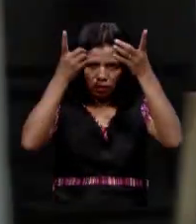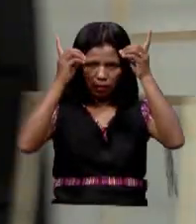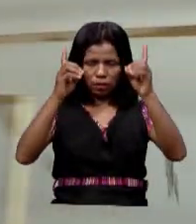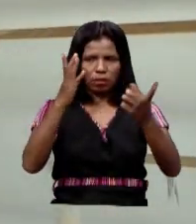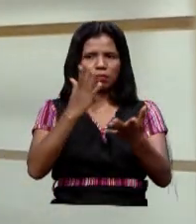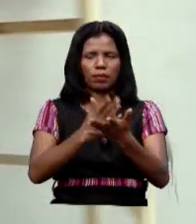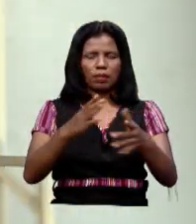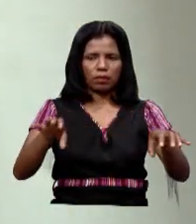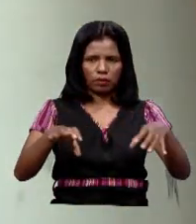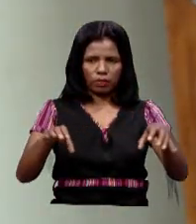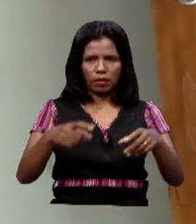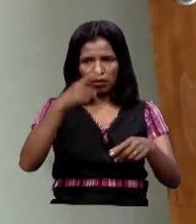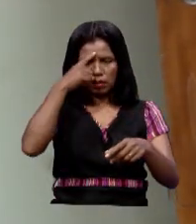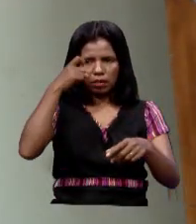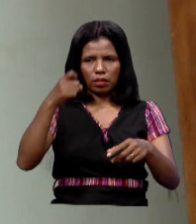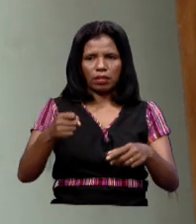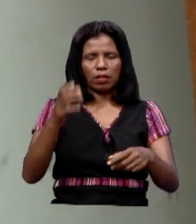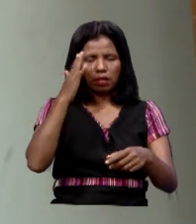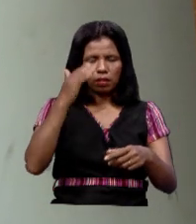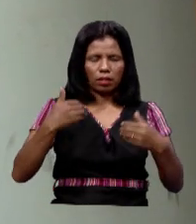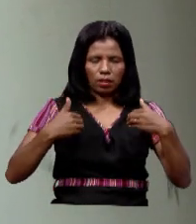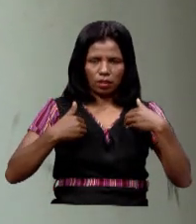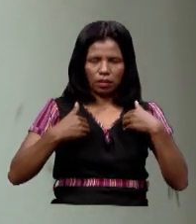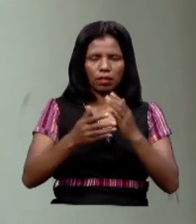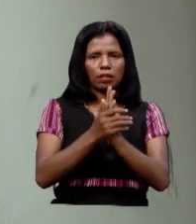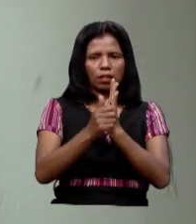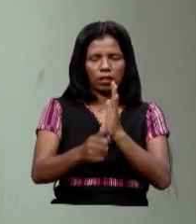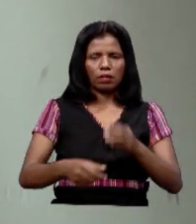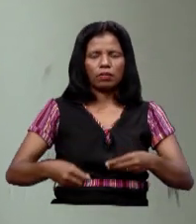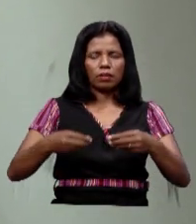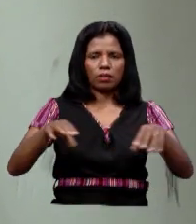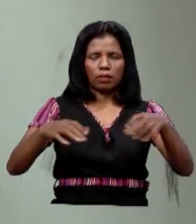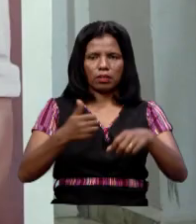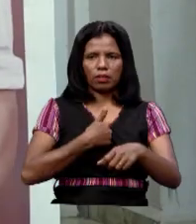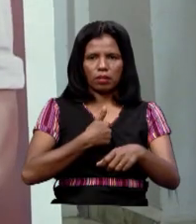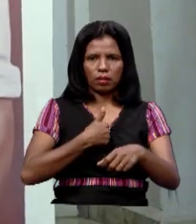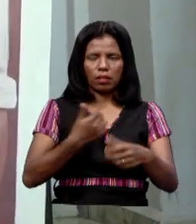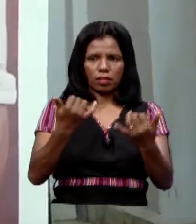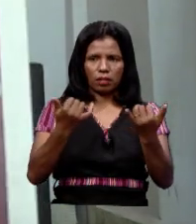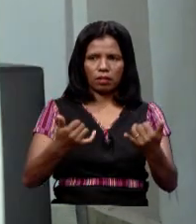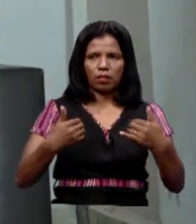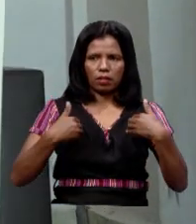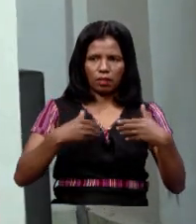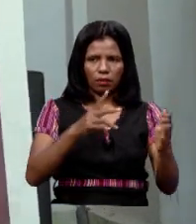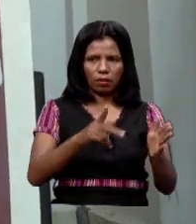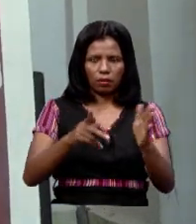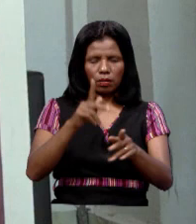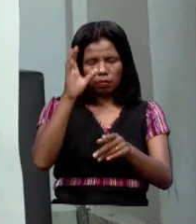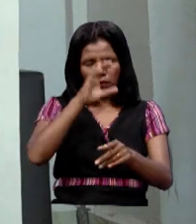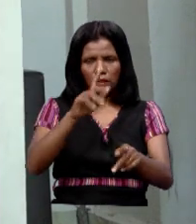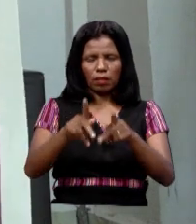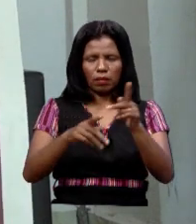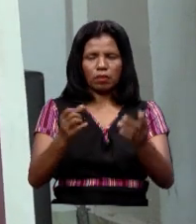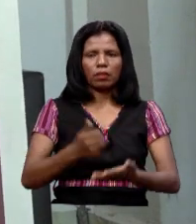husi servisu ne. Tam rekunyesen ia iha habilidade o di kreerasik servisu banean. No dadaung ne ni iha planu atu buka em huri